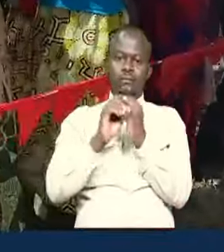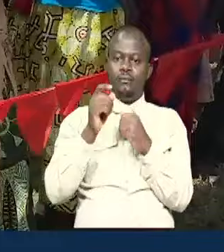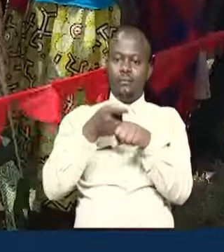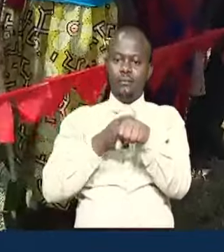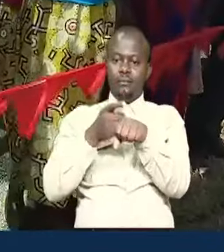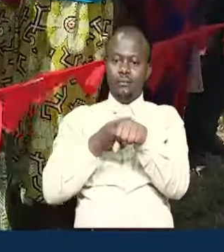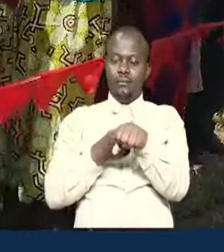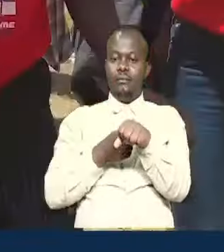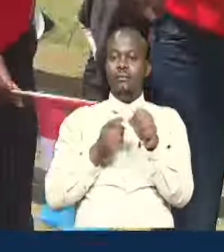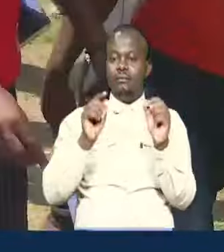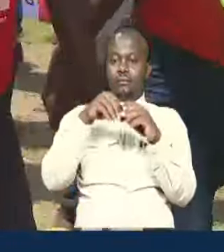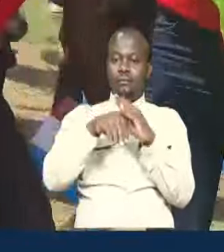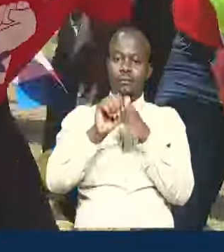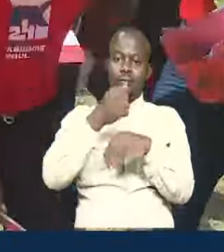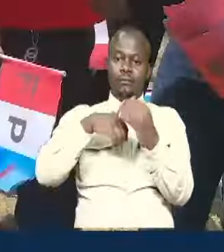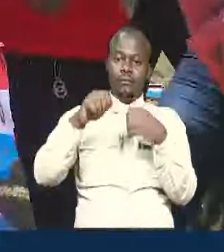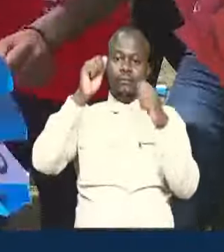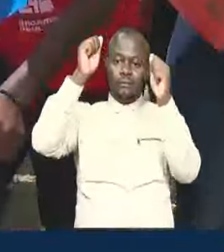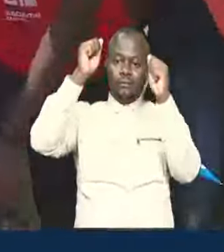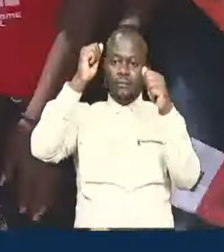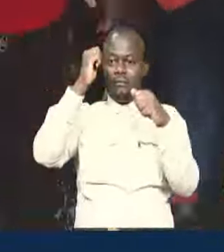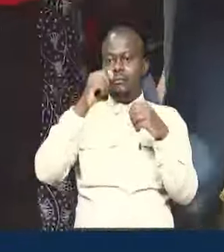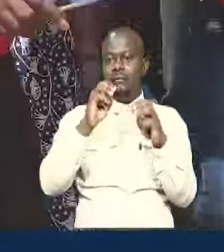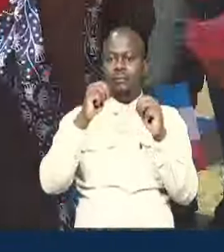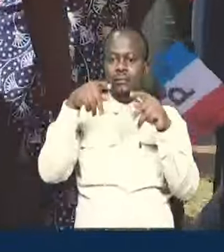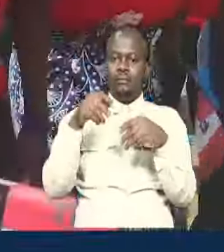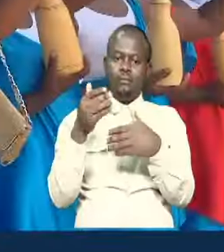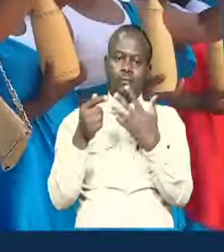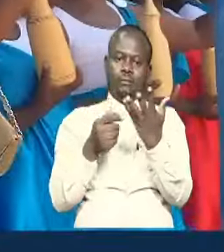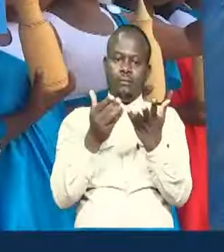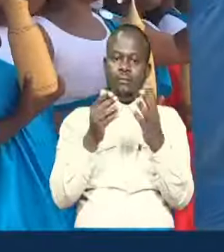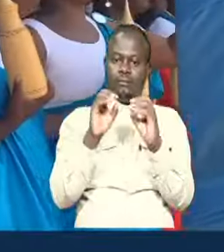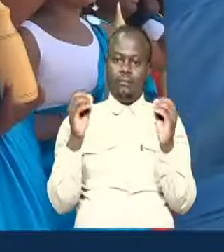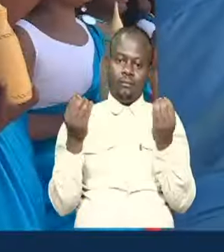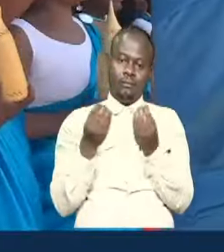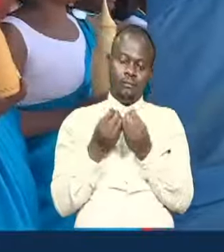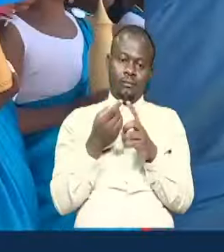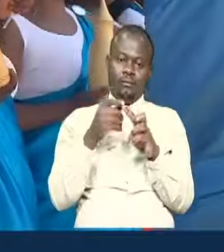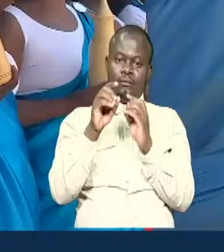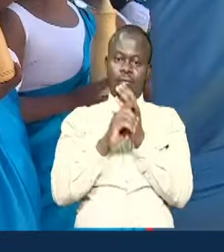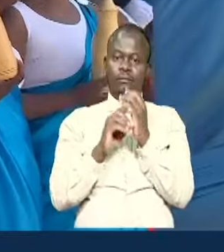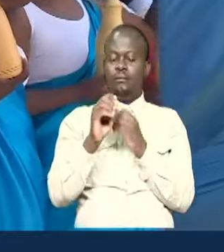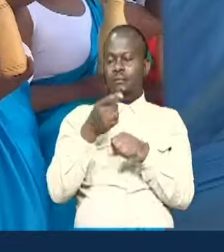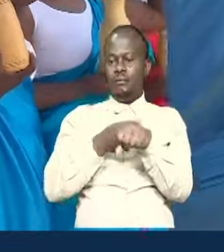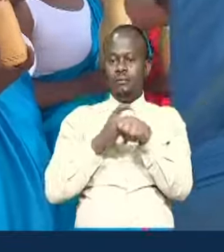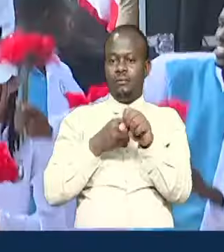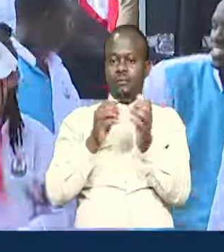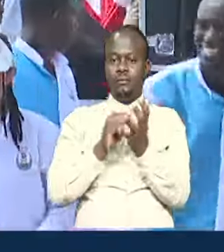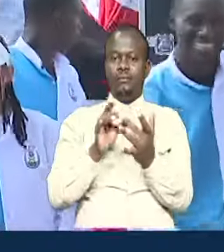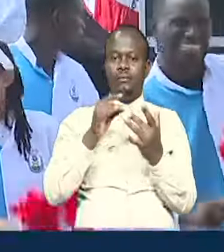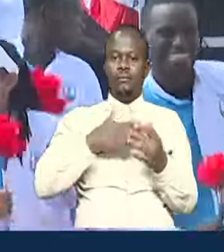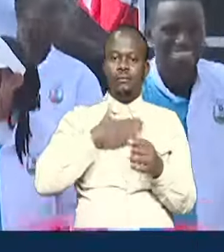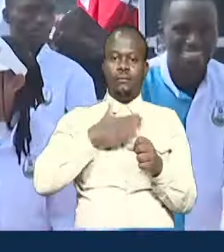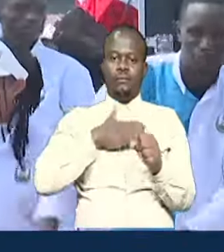Musanze, bitabiriye ibikorwa byo kwiyamamaza kw'abakandida depite b'uyu muryango baturuka mu karere ka Musanze. By'umwihariko ibyishimo